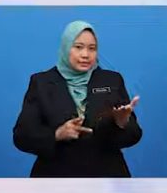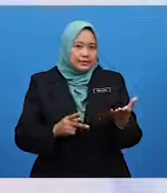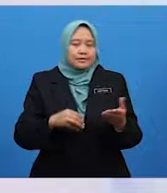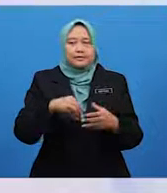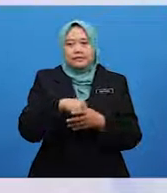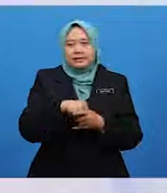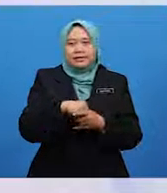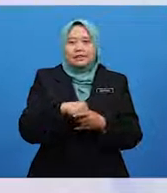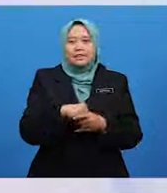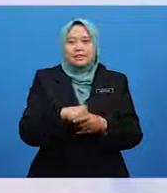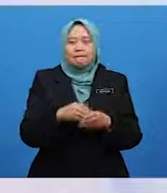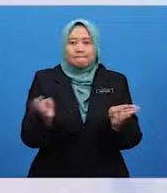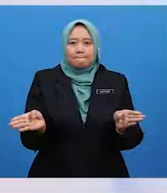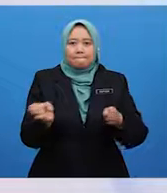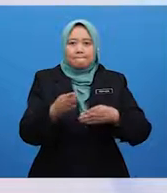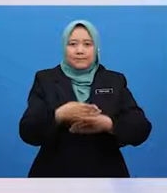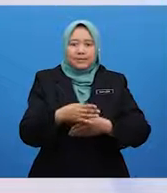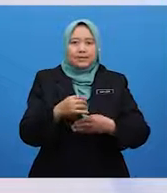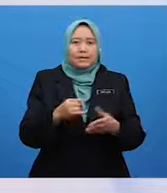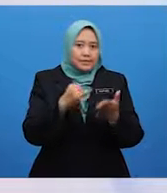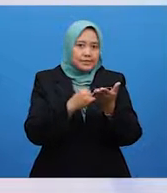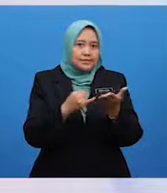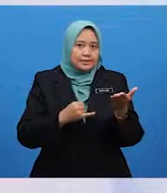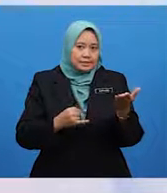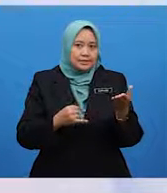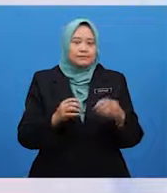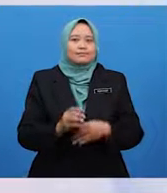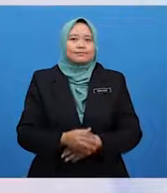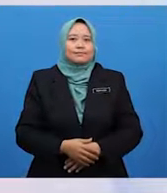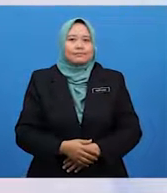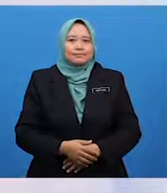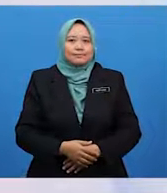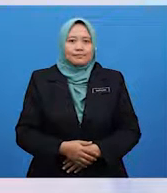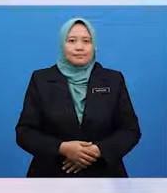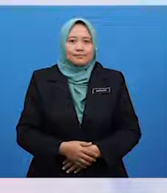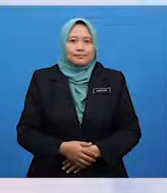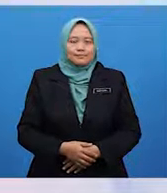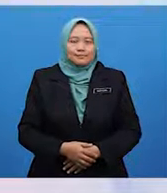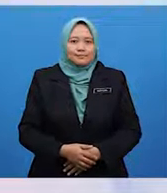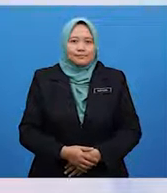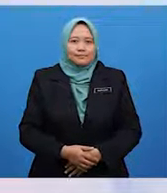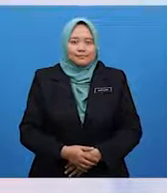ya bagaimana dalam sebuah studio seni pelajar-pelajar semua menghasilkan karya mereka.